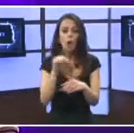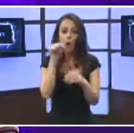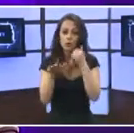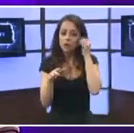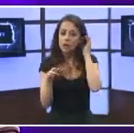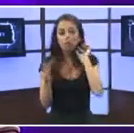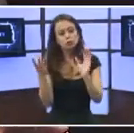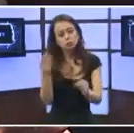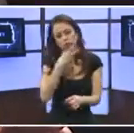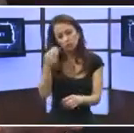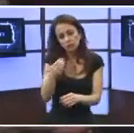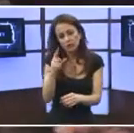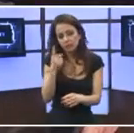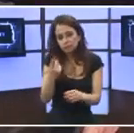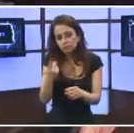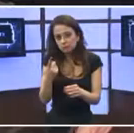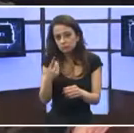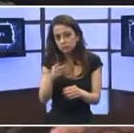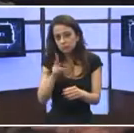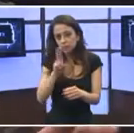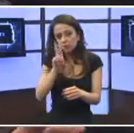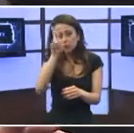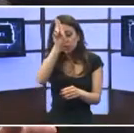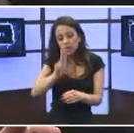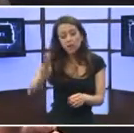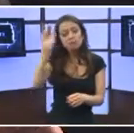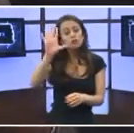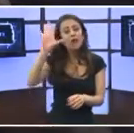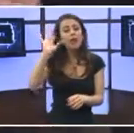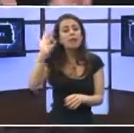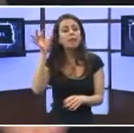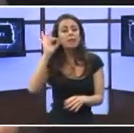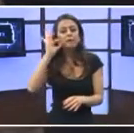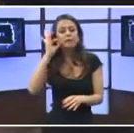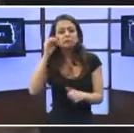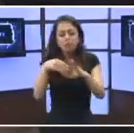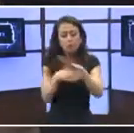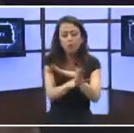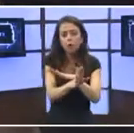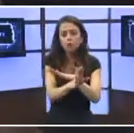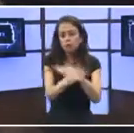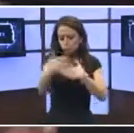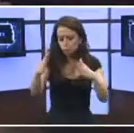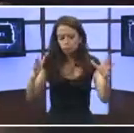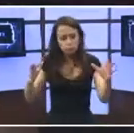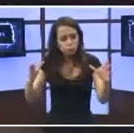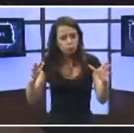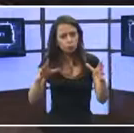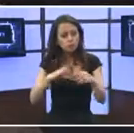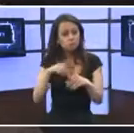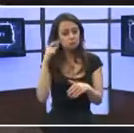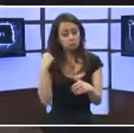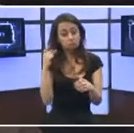güzel de bir mekanımız var. 750 kişi alıyoruz sarayın içerisinde. Evet. Böyle evet. Bu her türlü bu etkinlikleri de yapıyoruz. Bunu kısa sürede yapalım başkanım. Bir